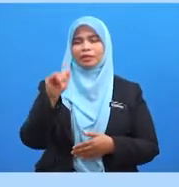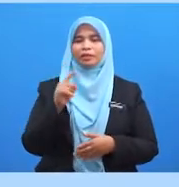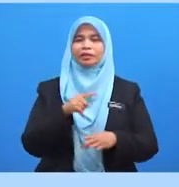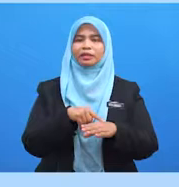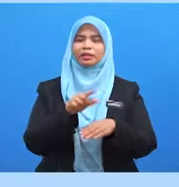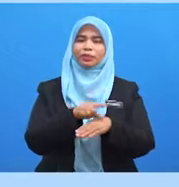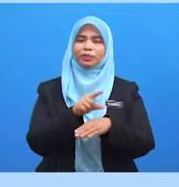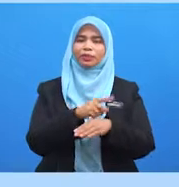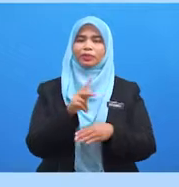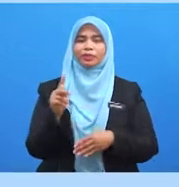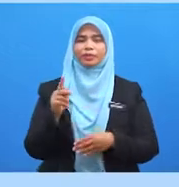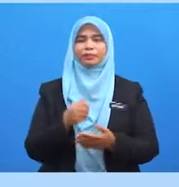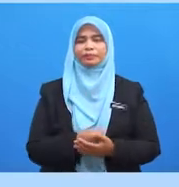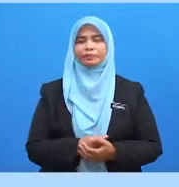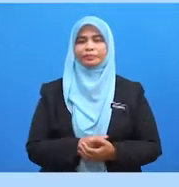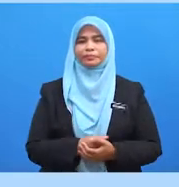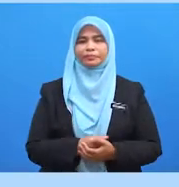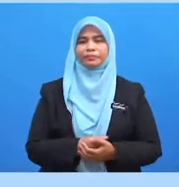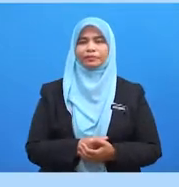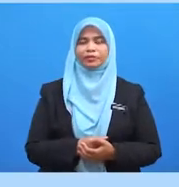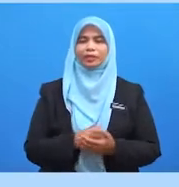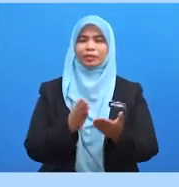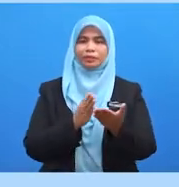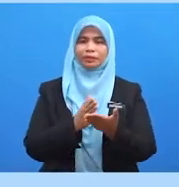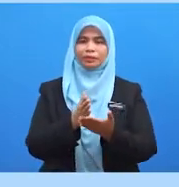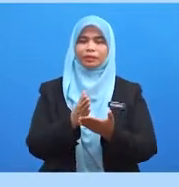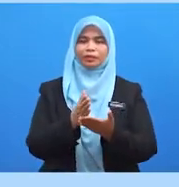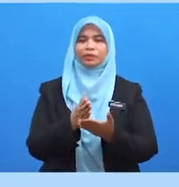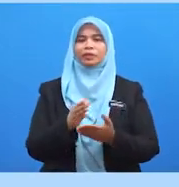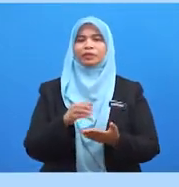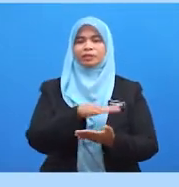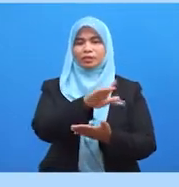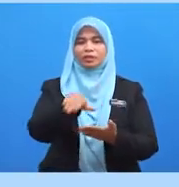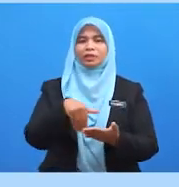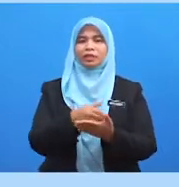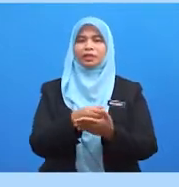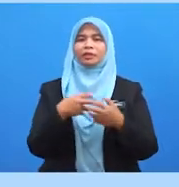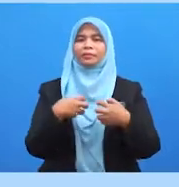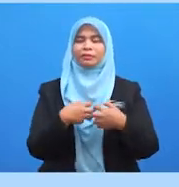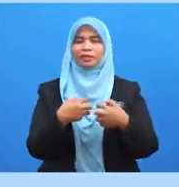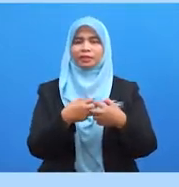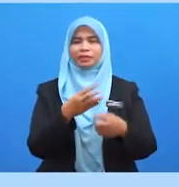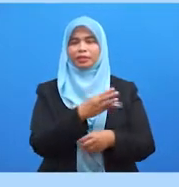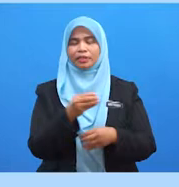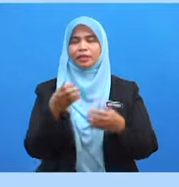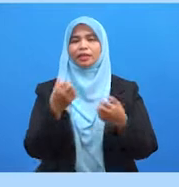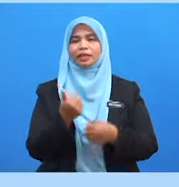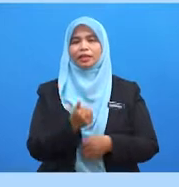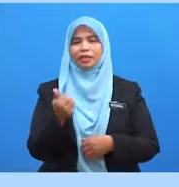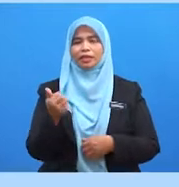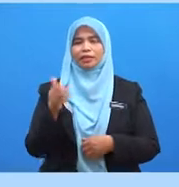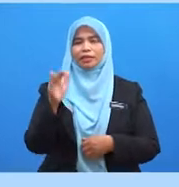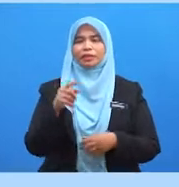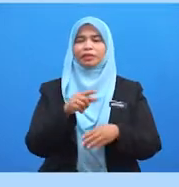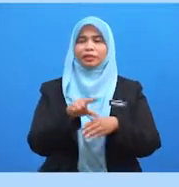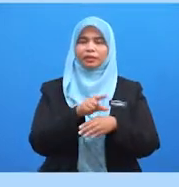mengelakkan berlakunya pembaziran. Seterusnya, segala mesin dan peralatan yang